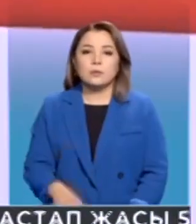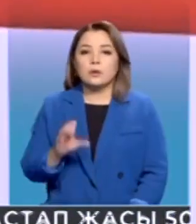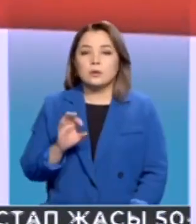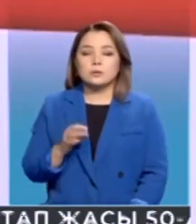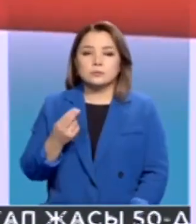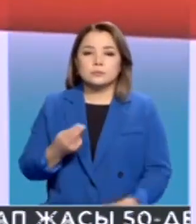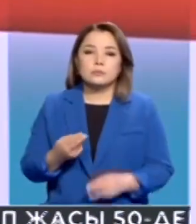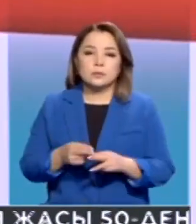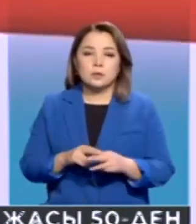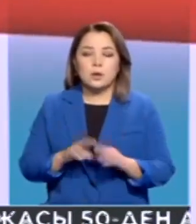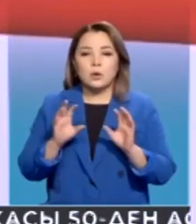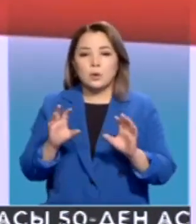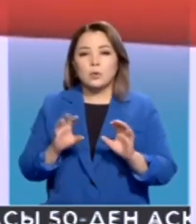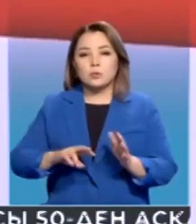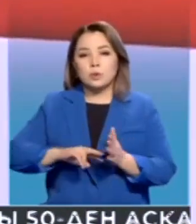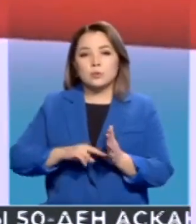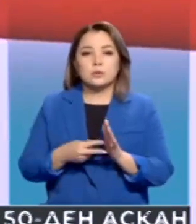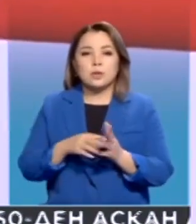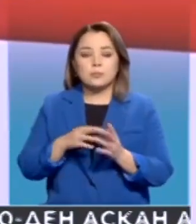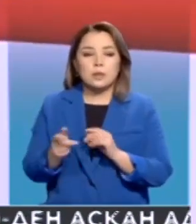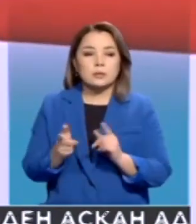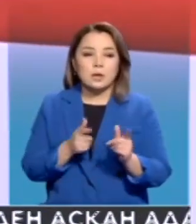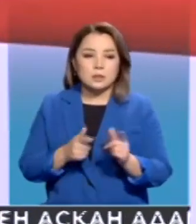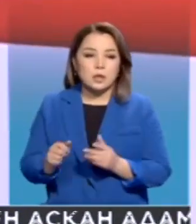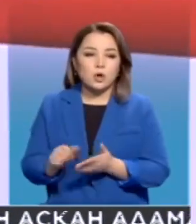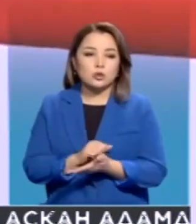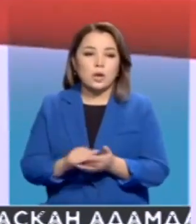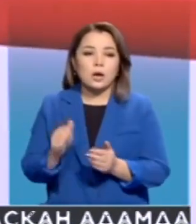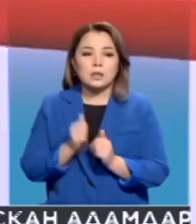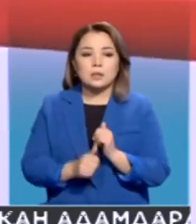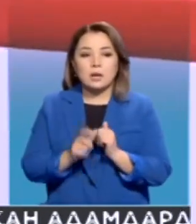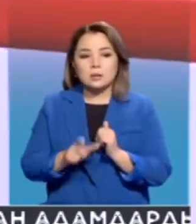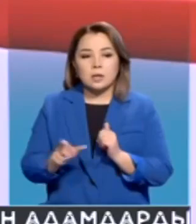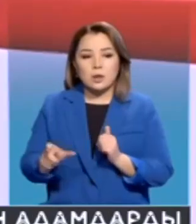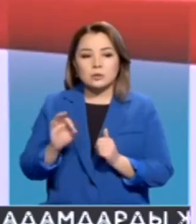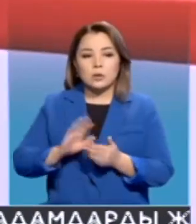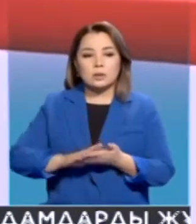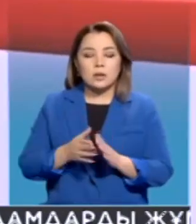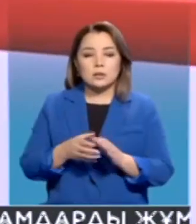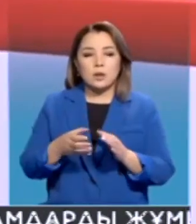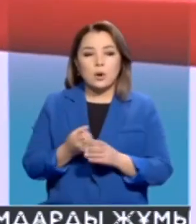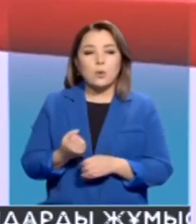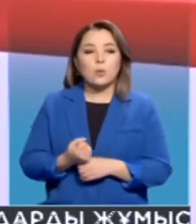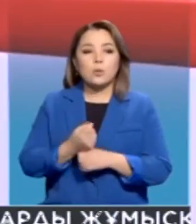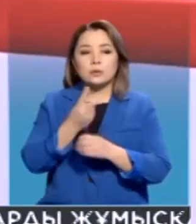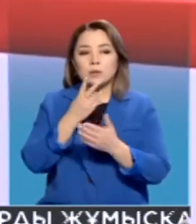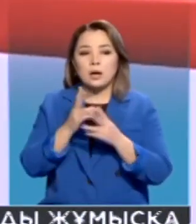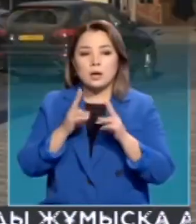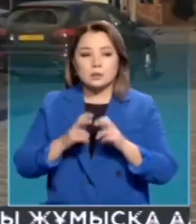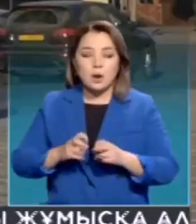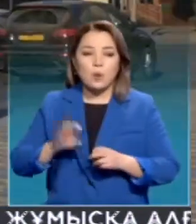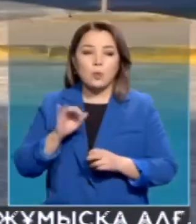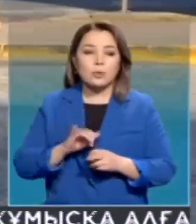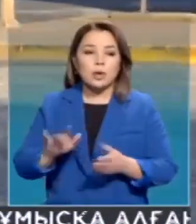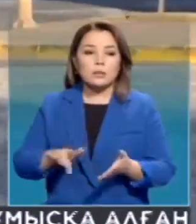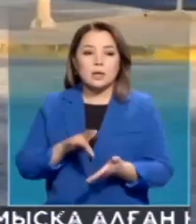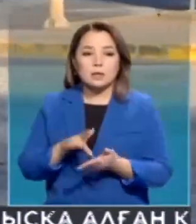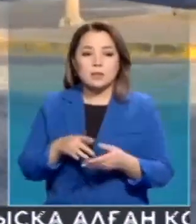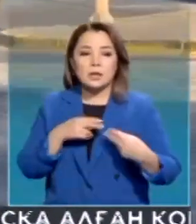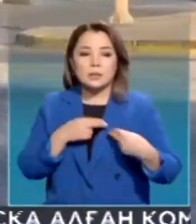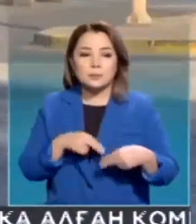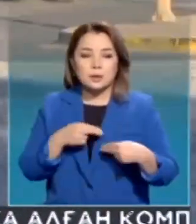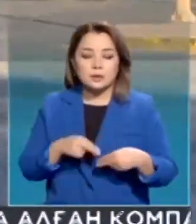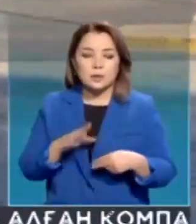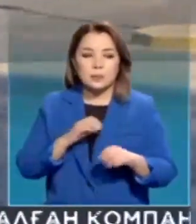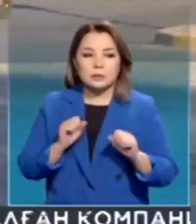Әлеметтік кодекс жобасы жуырда дайын болады. Құжатта әр азаматта әлеметтік қолдау тетігі қарастырылған. Оралға арнай барған еңбек және халықты